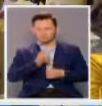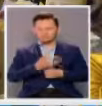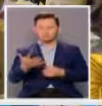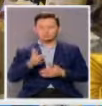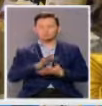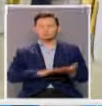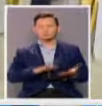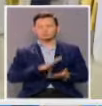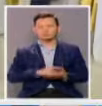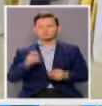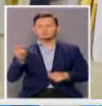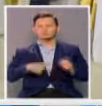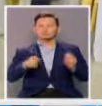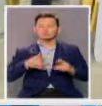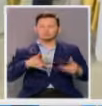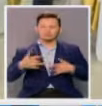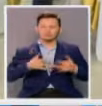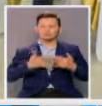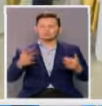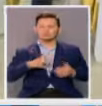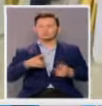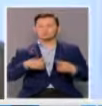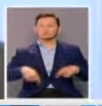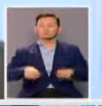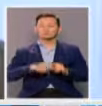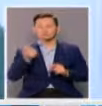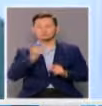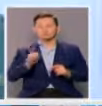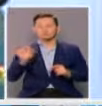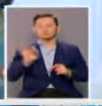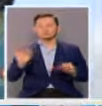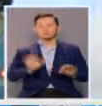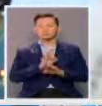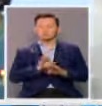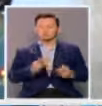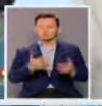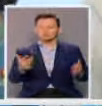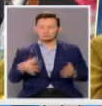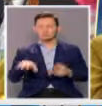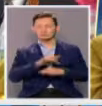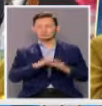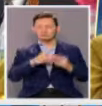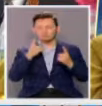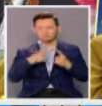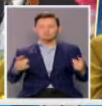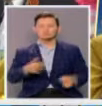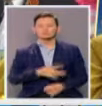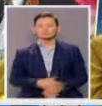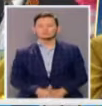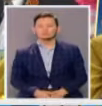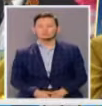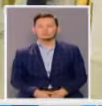басында жалғасты. Концерттік бағдарлама ұсынған мұнайшылар соғыс жылдарындағы әндерді орындап, көпшілікке өнерлерін де